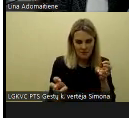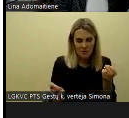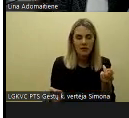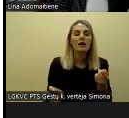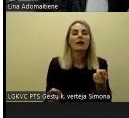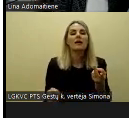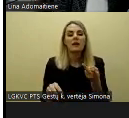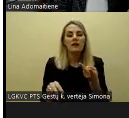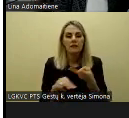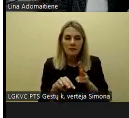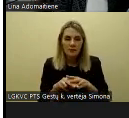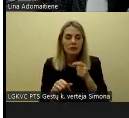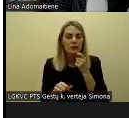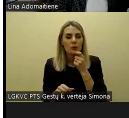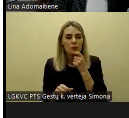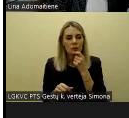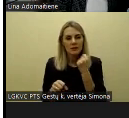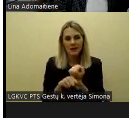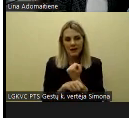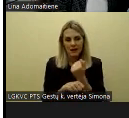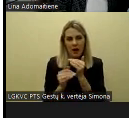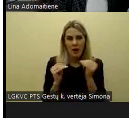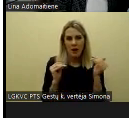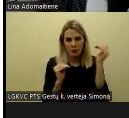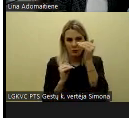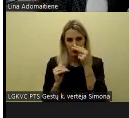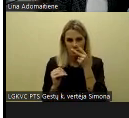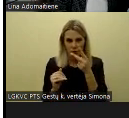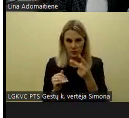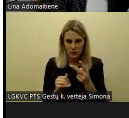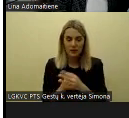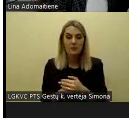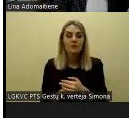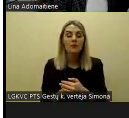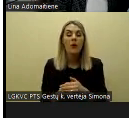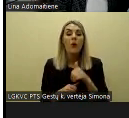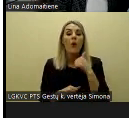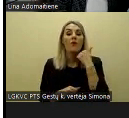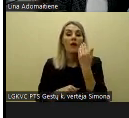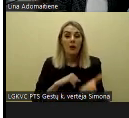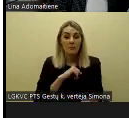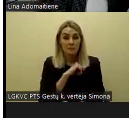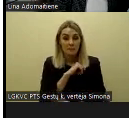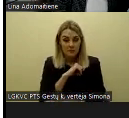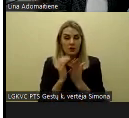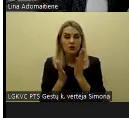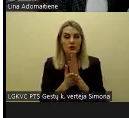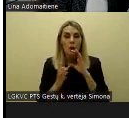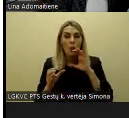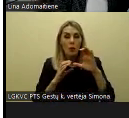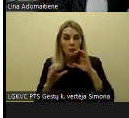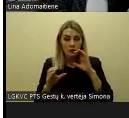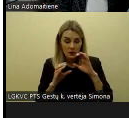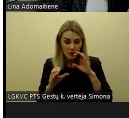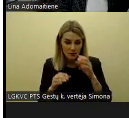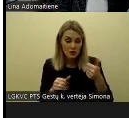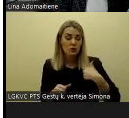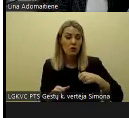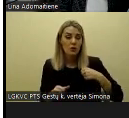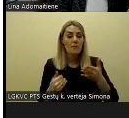būtų tas angliškas žodis kooperacija. Ir galiausiai ateina komunikacija, kai žmonės bendrauja, komunikuoja